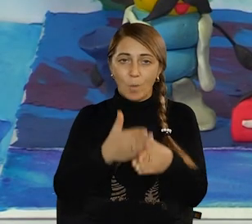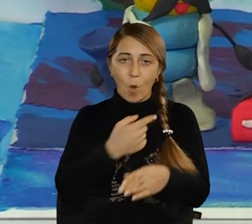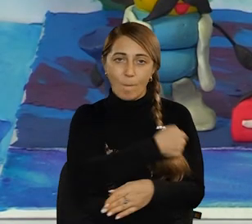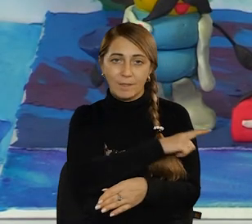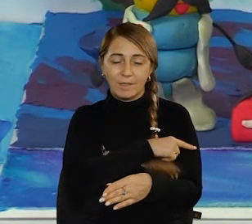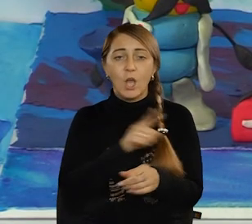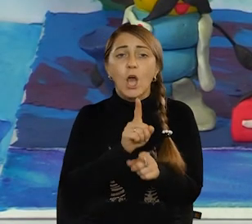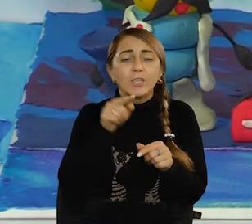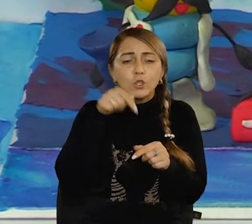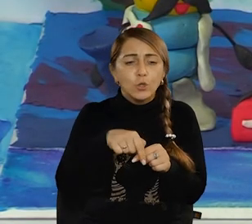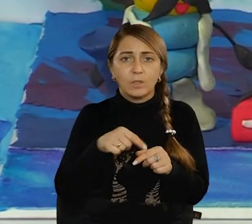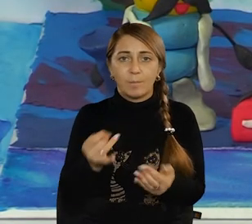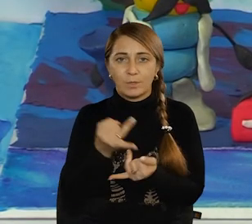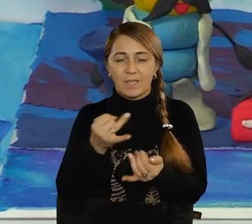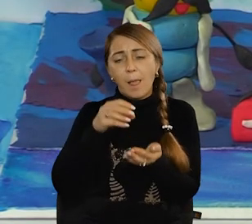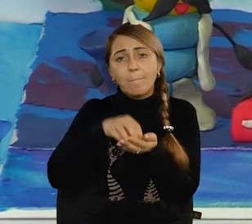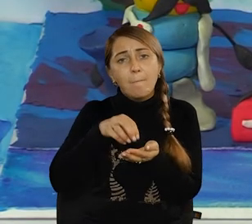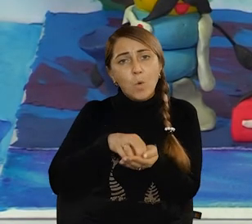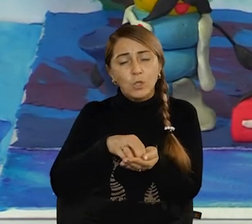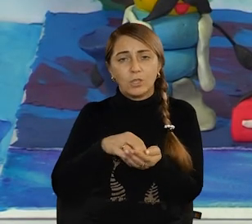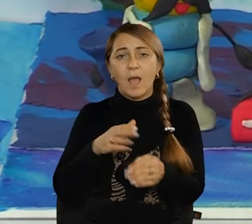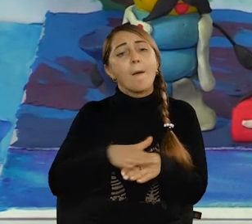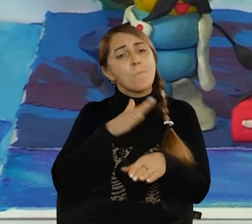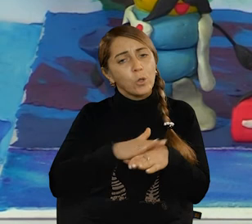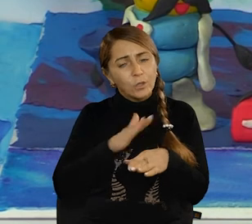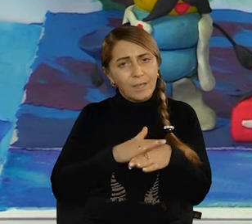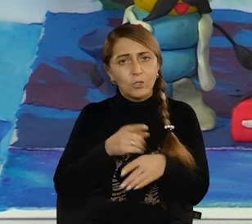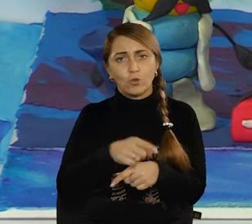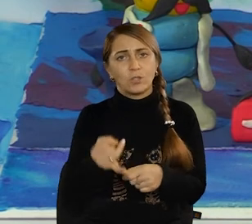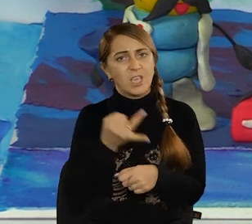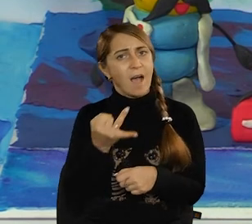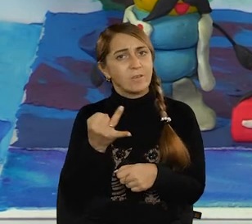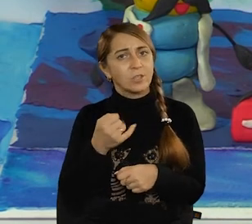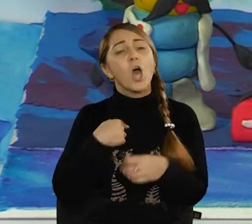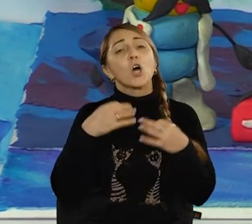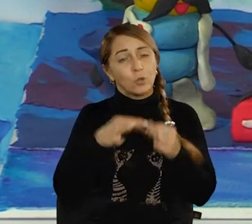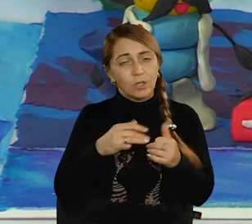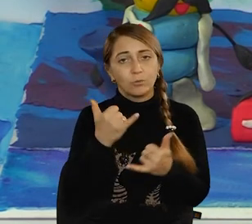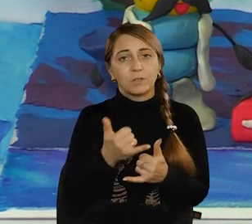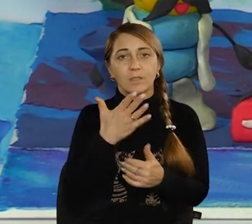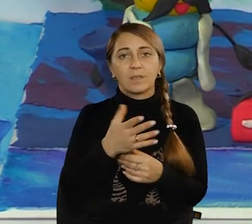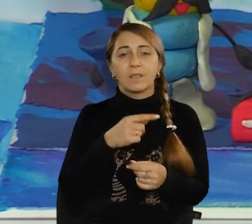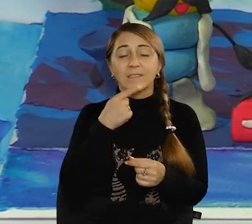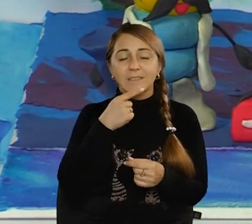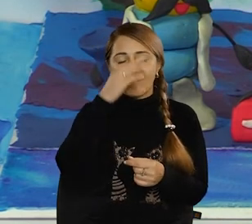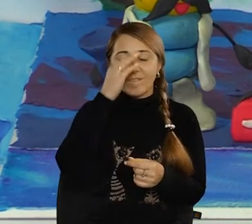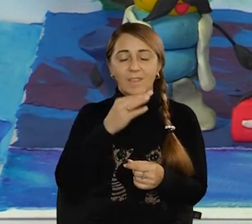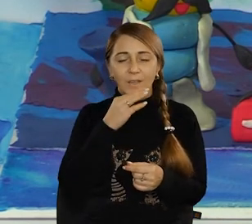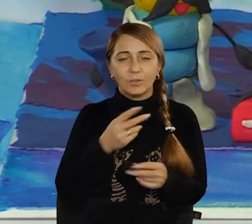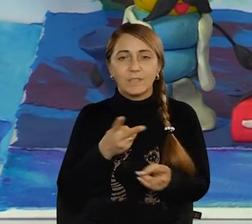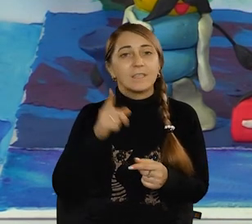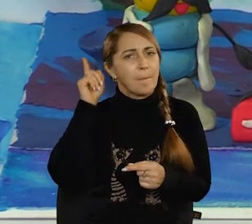А що там? Поцікавилась пампушечка. Молодець, що цікавишся, розкажу, промовив тато. Це